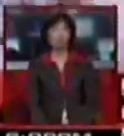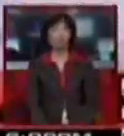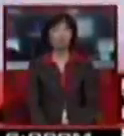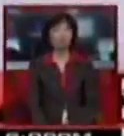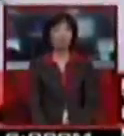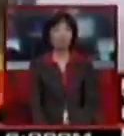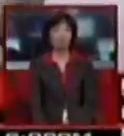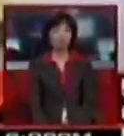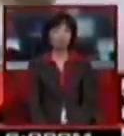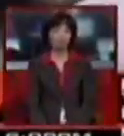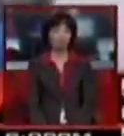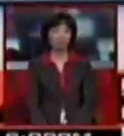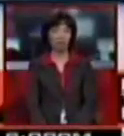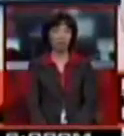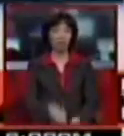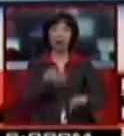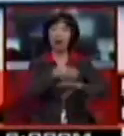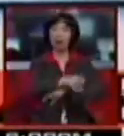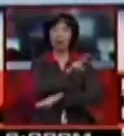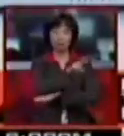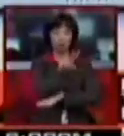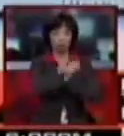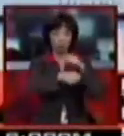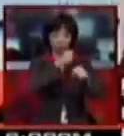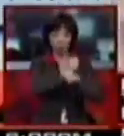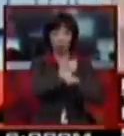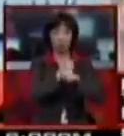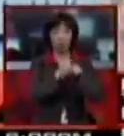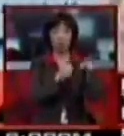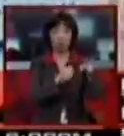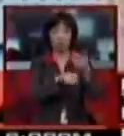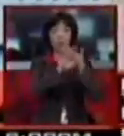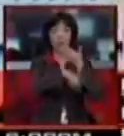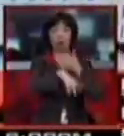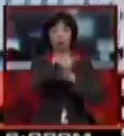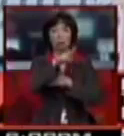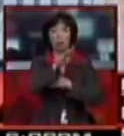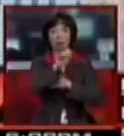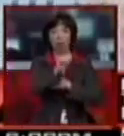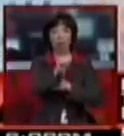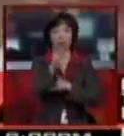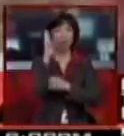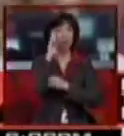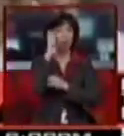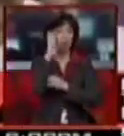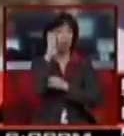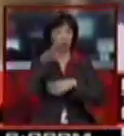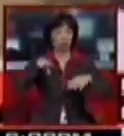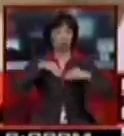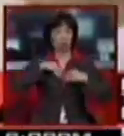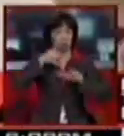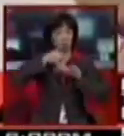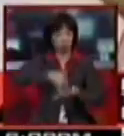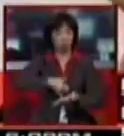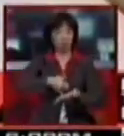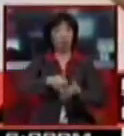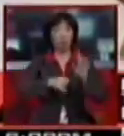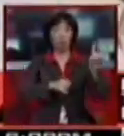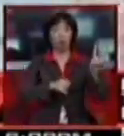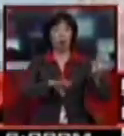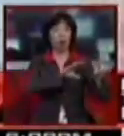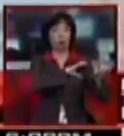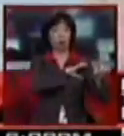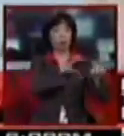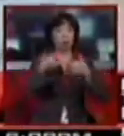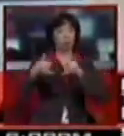mo matapos ang Dal taon balik PBA si Ricardo Brown para tanggapin ang parangal sa kanya bilang isa sa greatest player